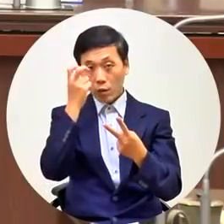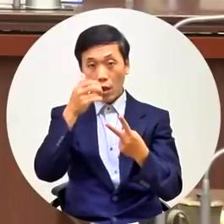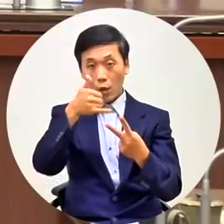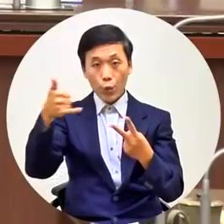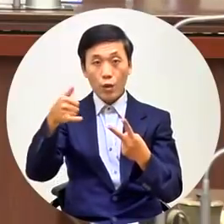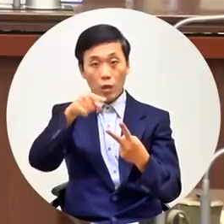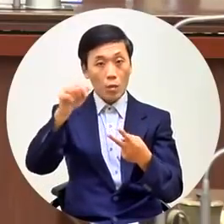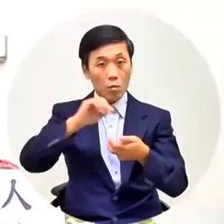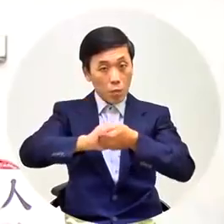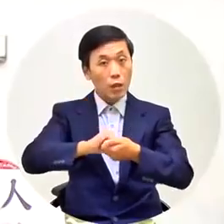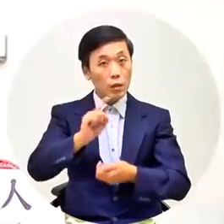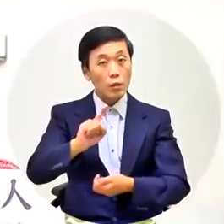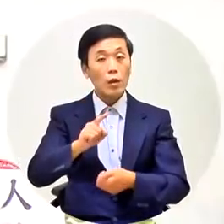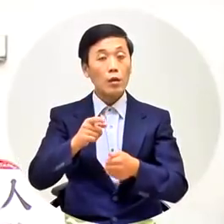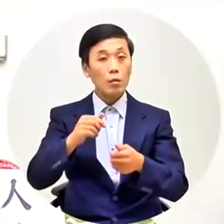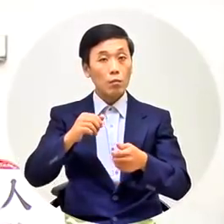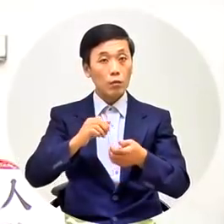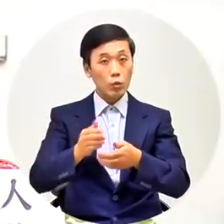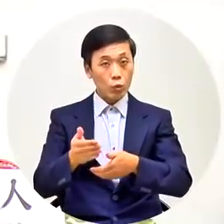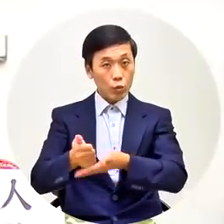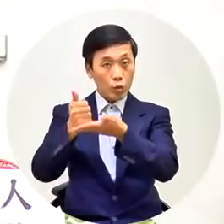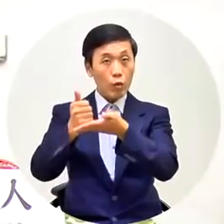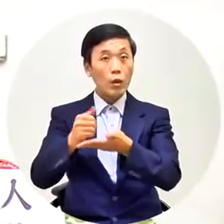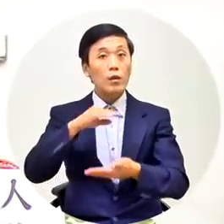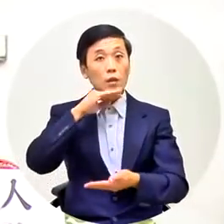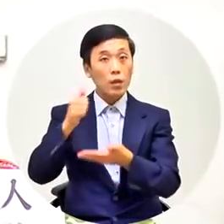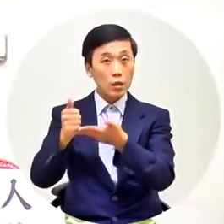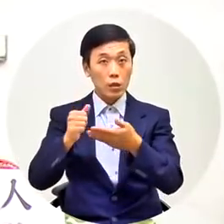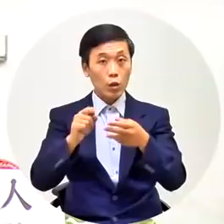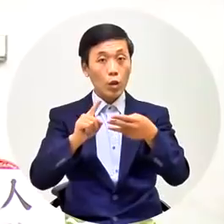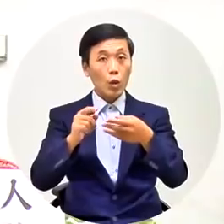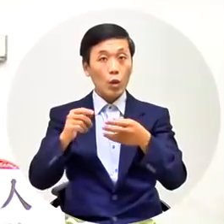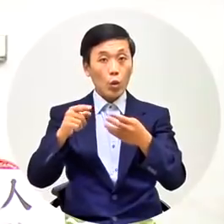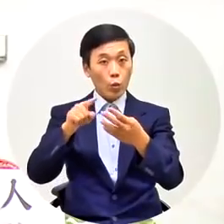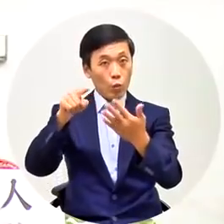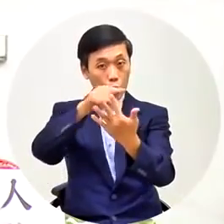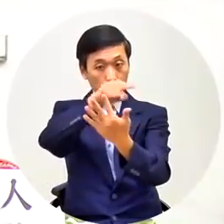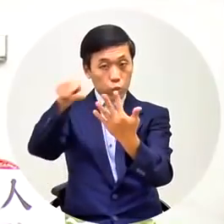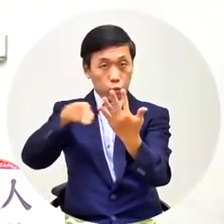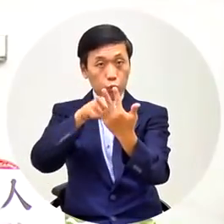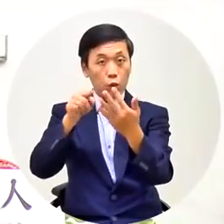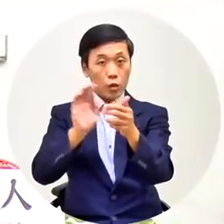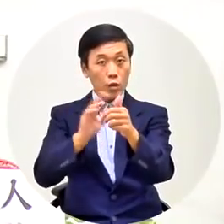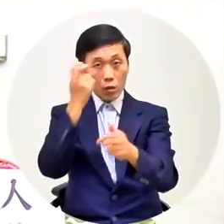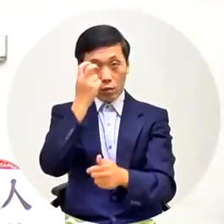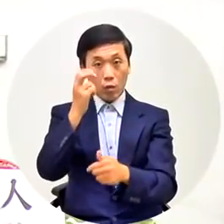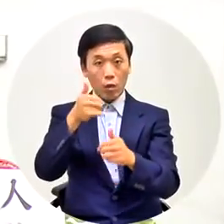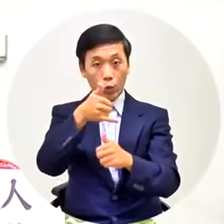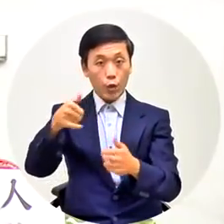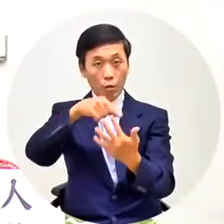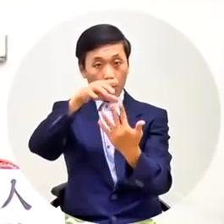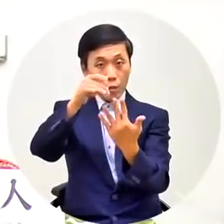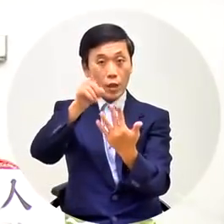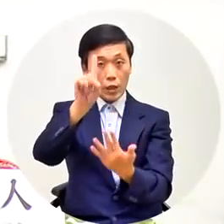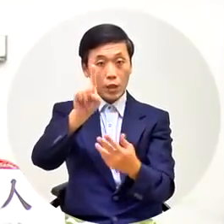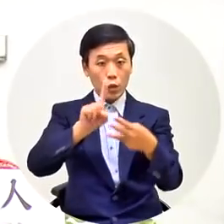察员到前面选一个主任监察员以后，等一下就是遇有争议的票就由这五个来开会来认定，好不好？这样因